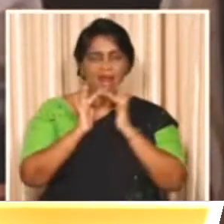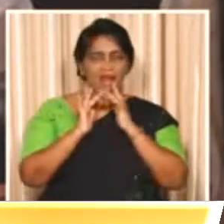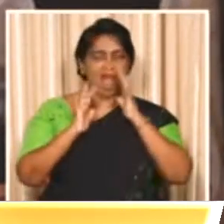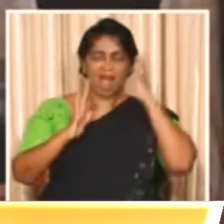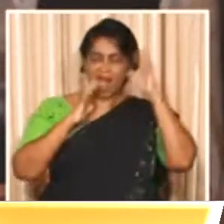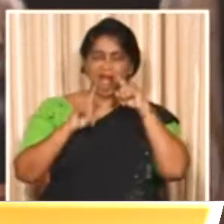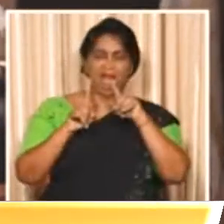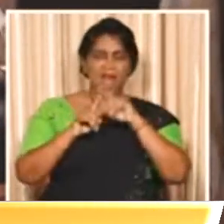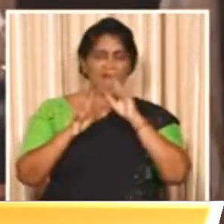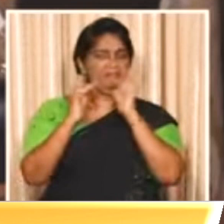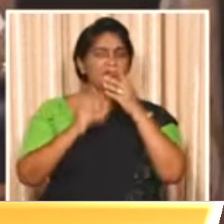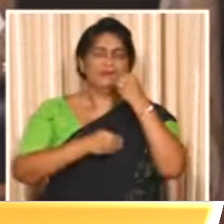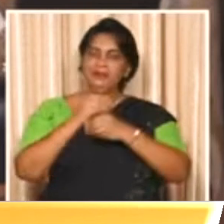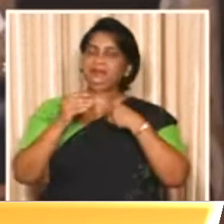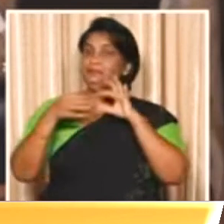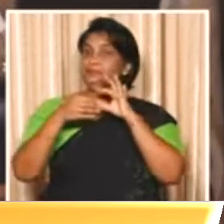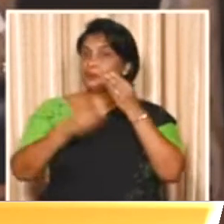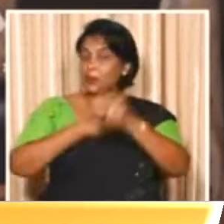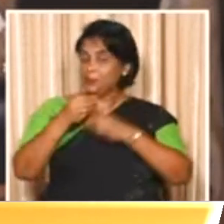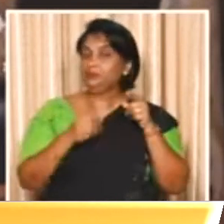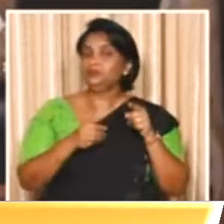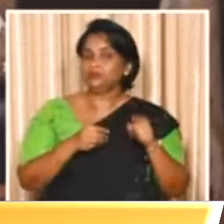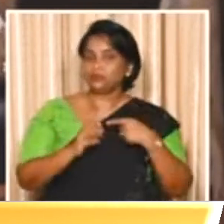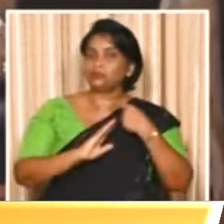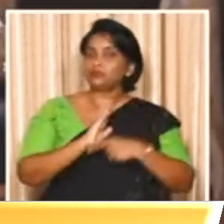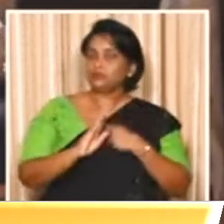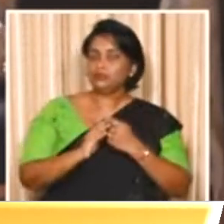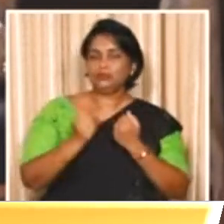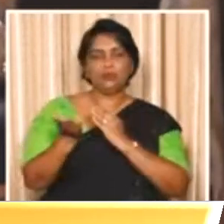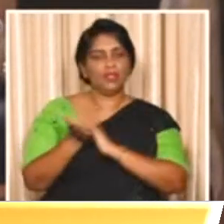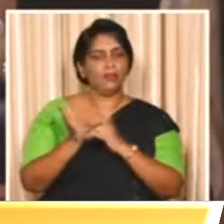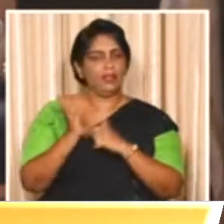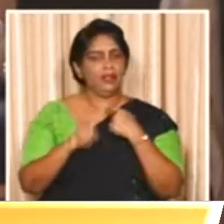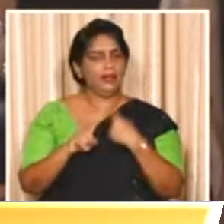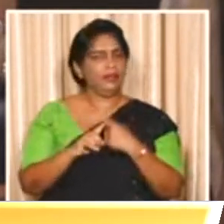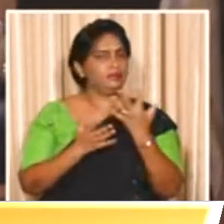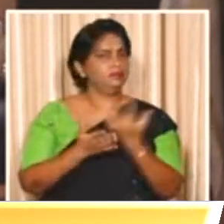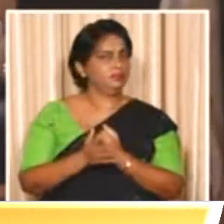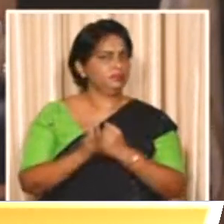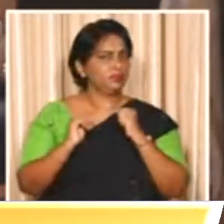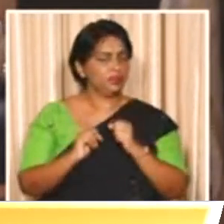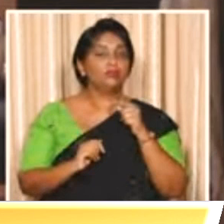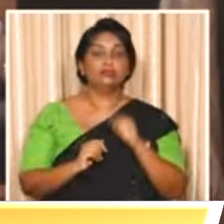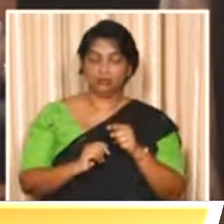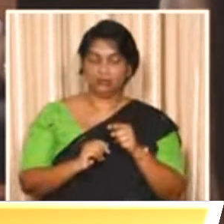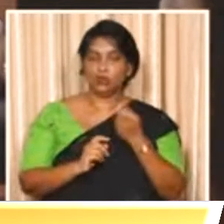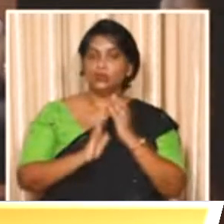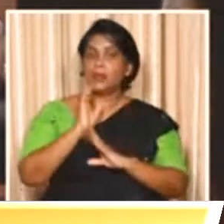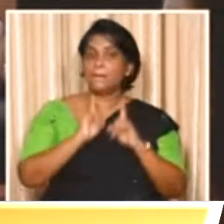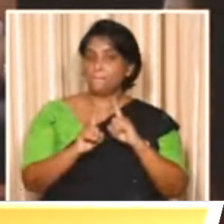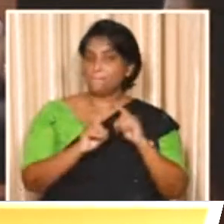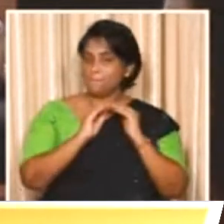අන්තර්ජාතික මේ ඔන්ලයින් කම්පැනිස් එක කරන බිස්නස් එකේදී ලංකාවට සාධාරණ බදු මුදලක් එකතු කර ගැනීම ගැන ඔබතුමාලා